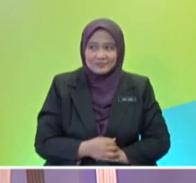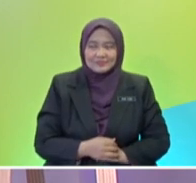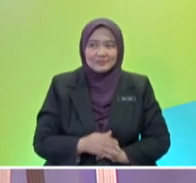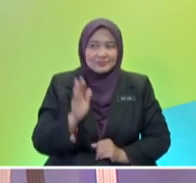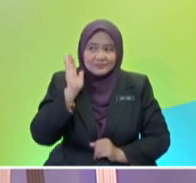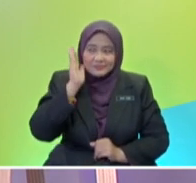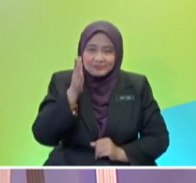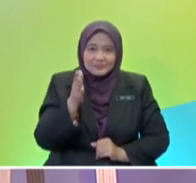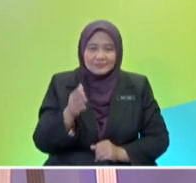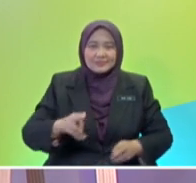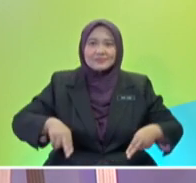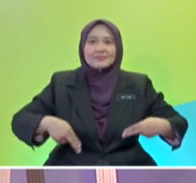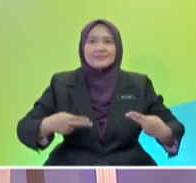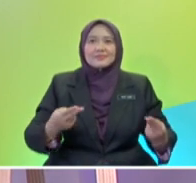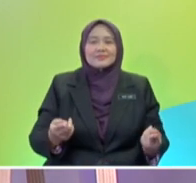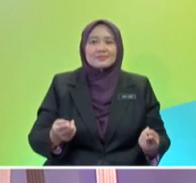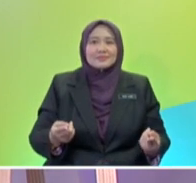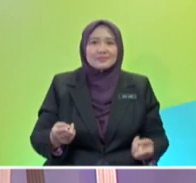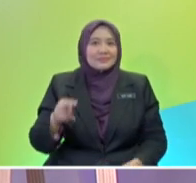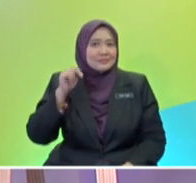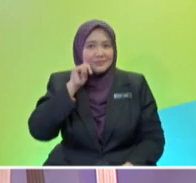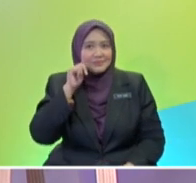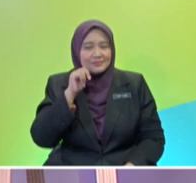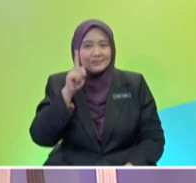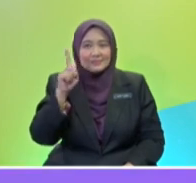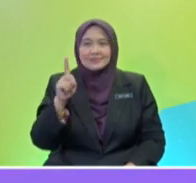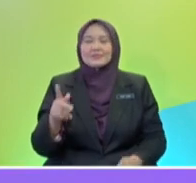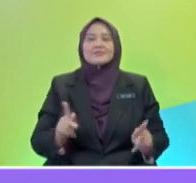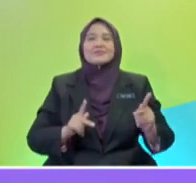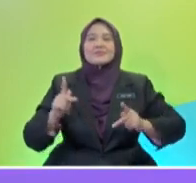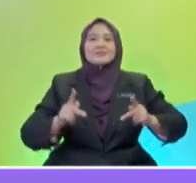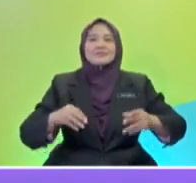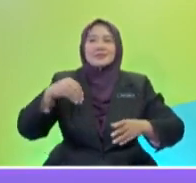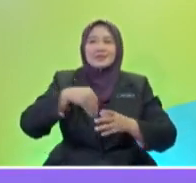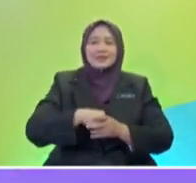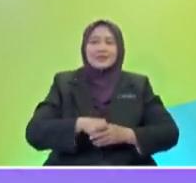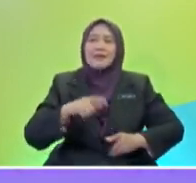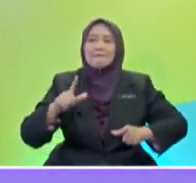akan hadiahkan Nisa sebuah kereta yang ada di dalam